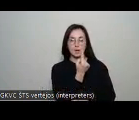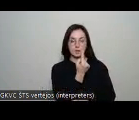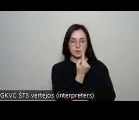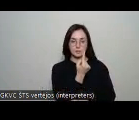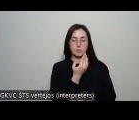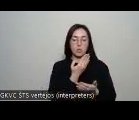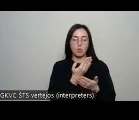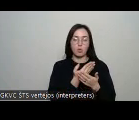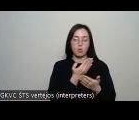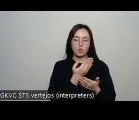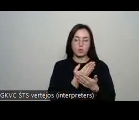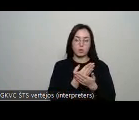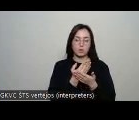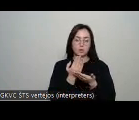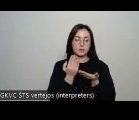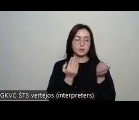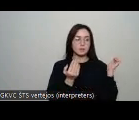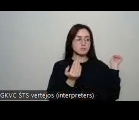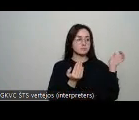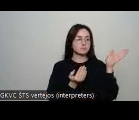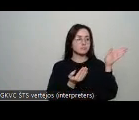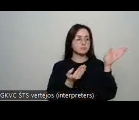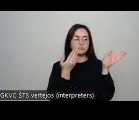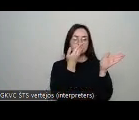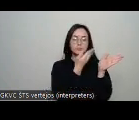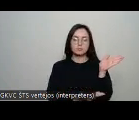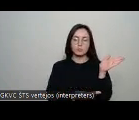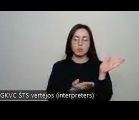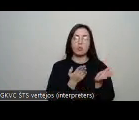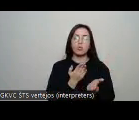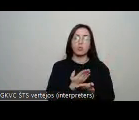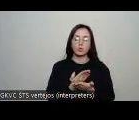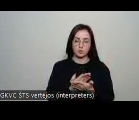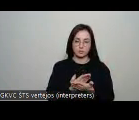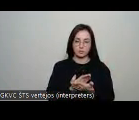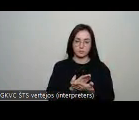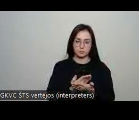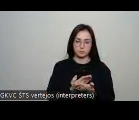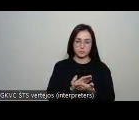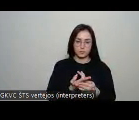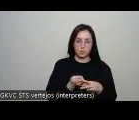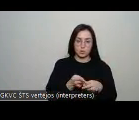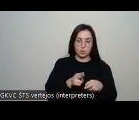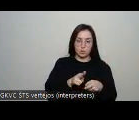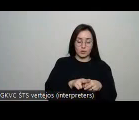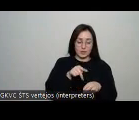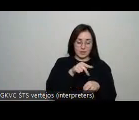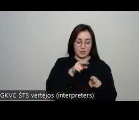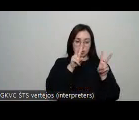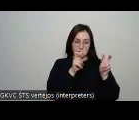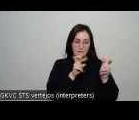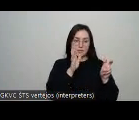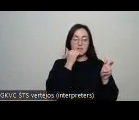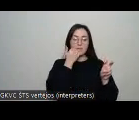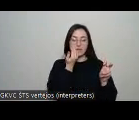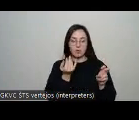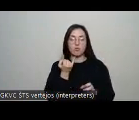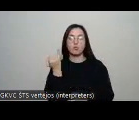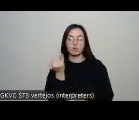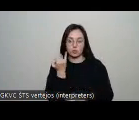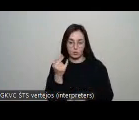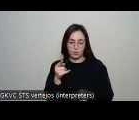Kodėl mes rodome jums šias skaidres? Todėl, kad šios temos jums bus aktualios, bus